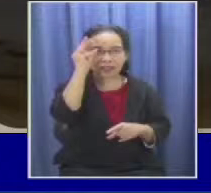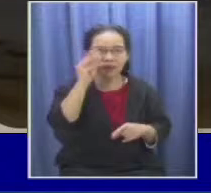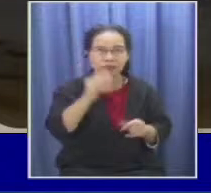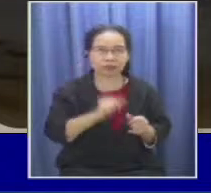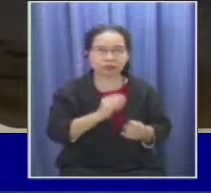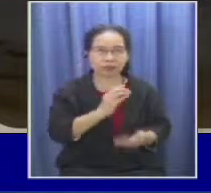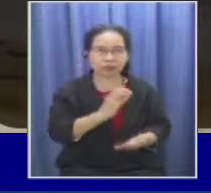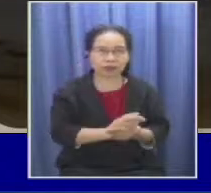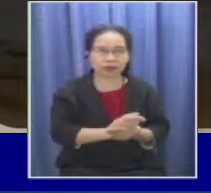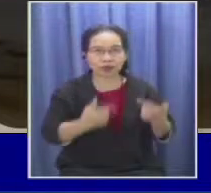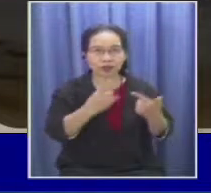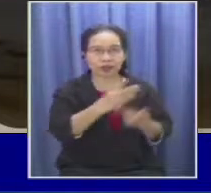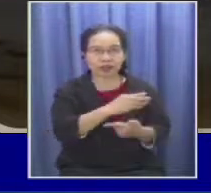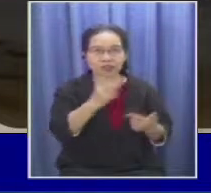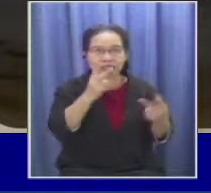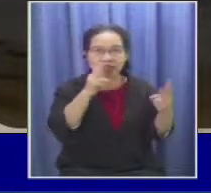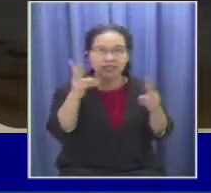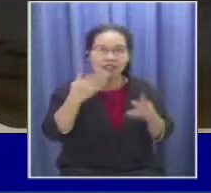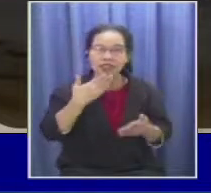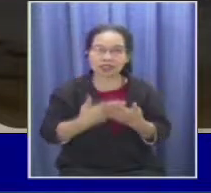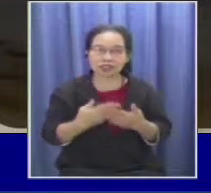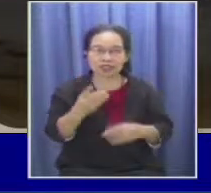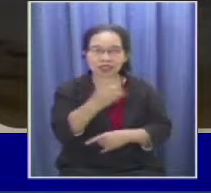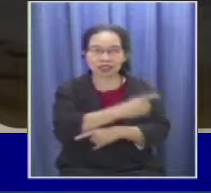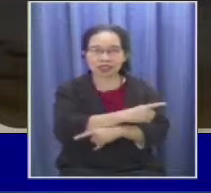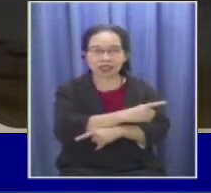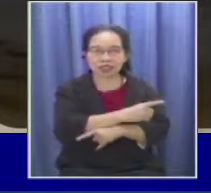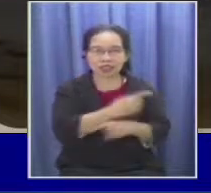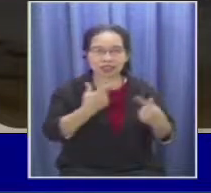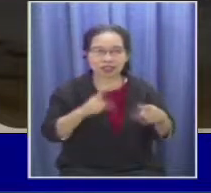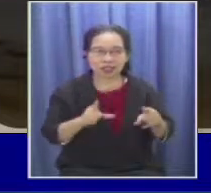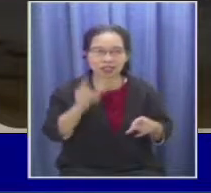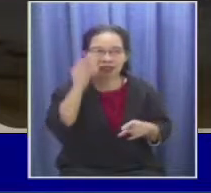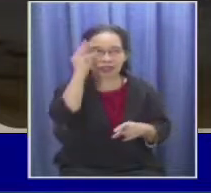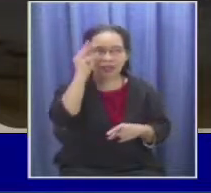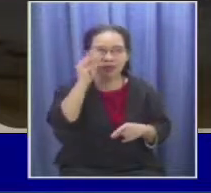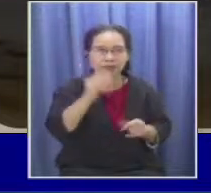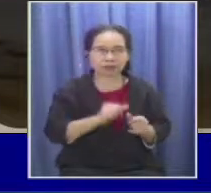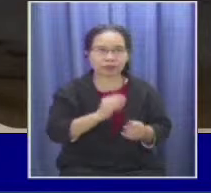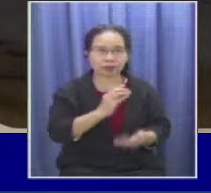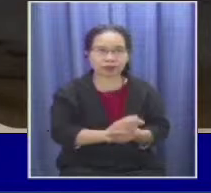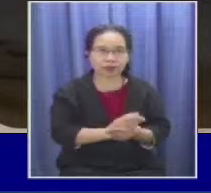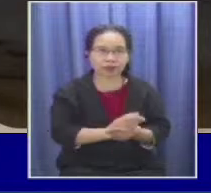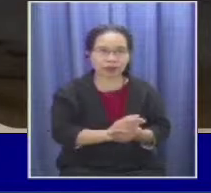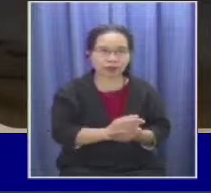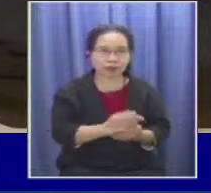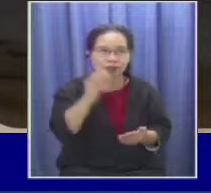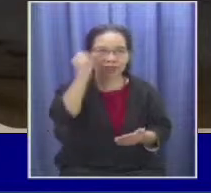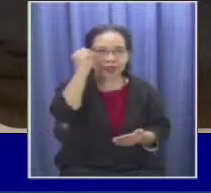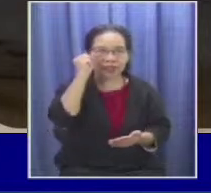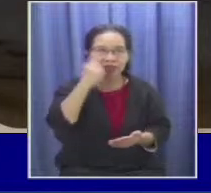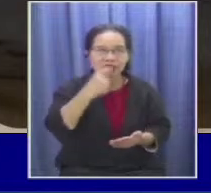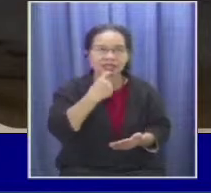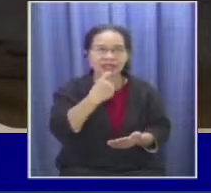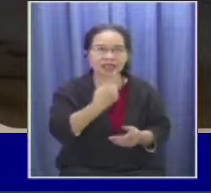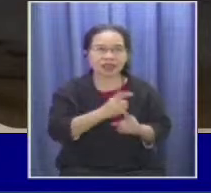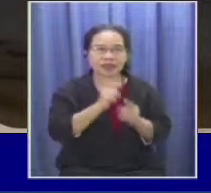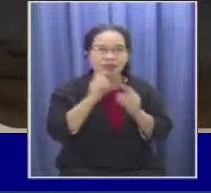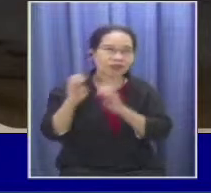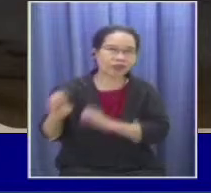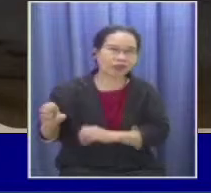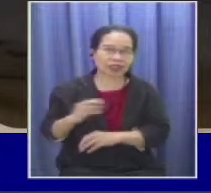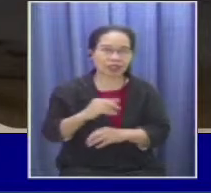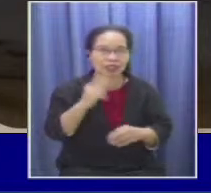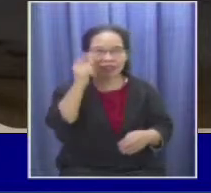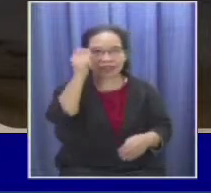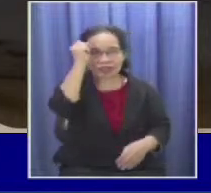Peter 3:10 kapem at ang kanyang mga magsalita ng daya.